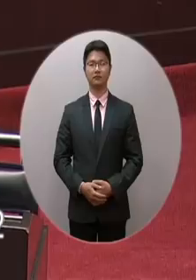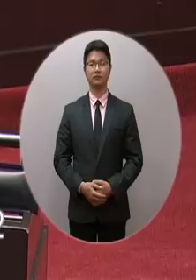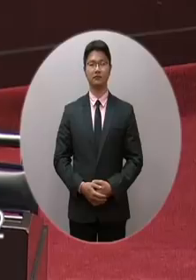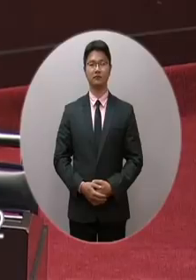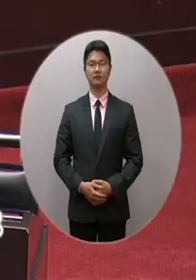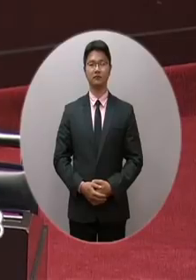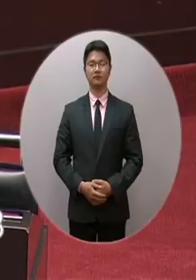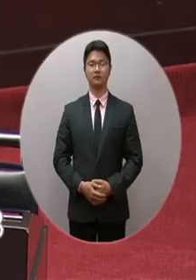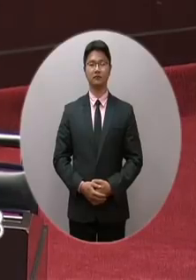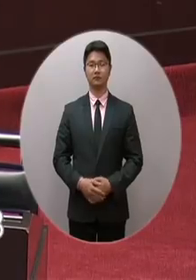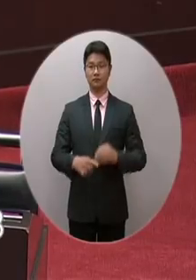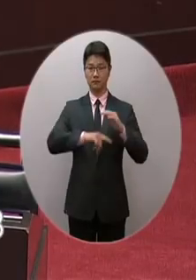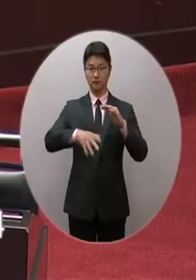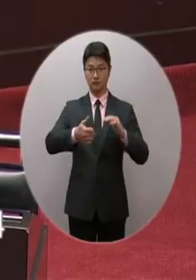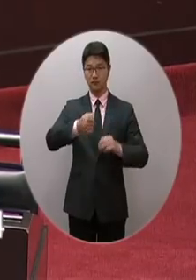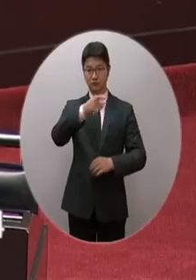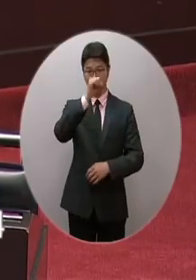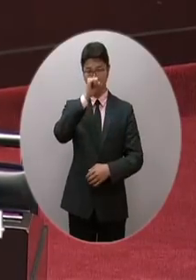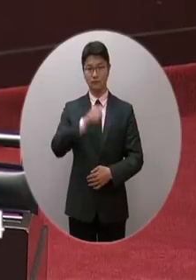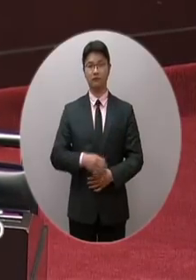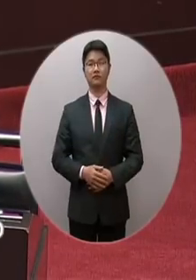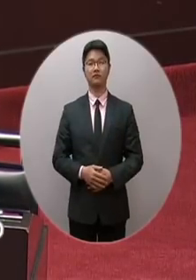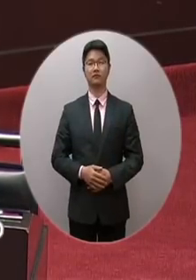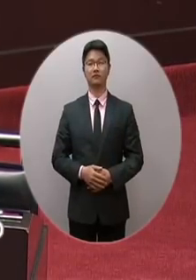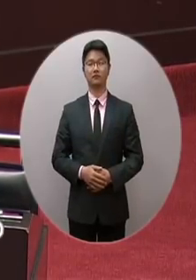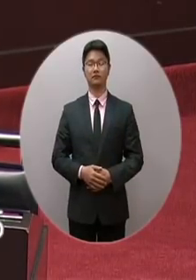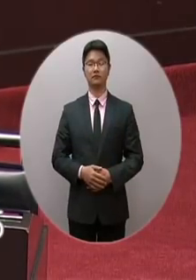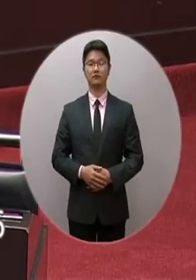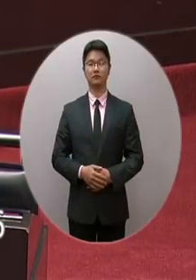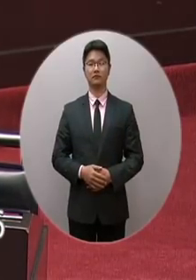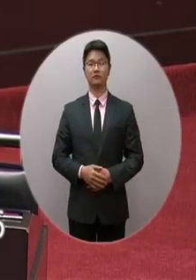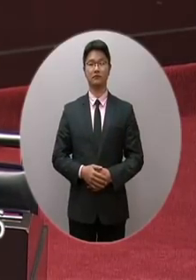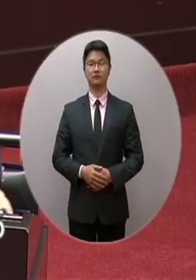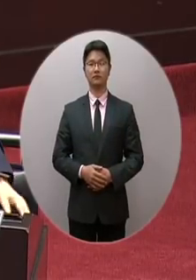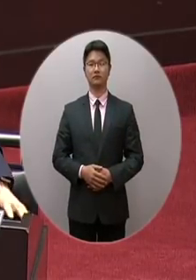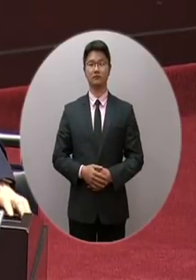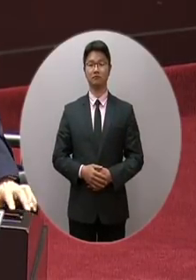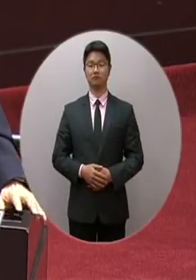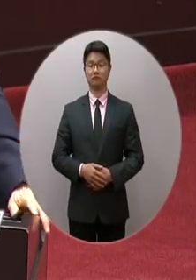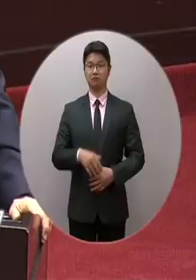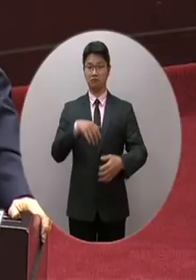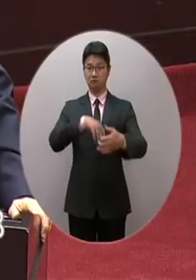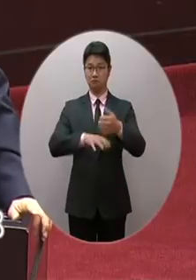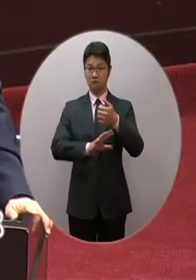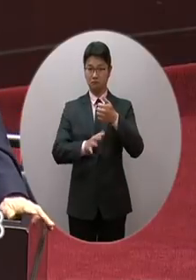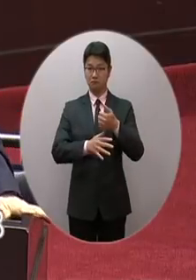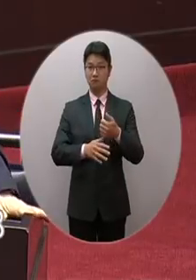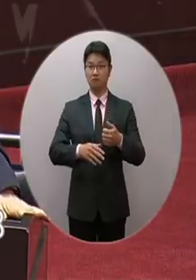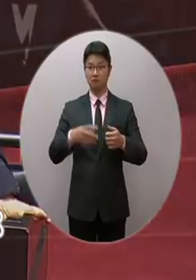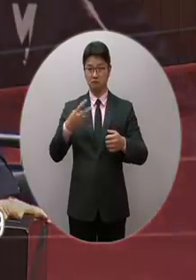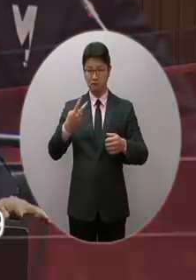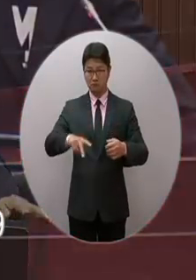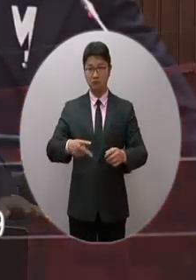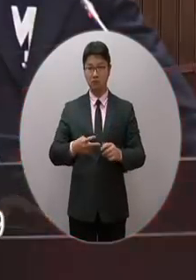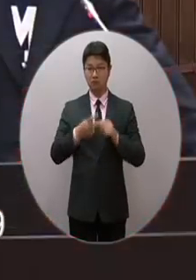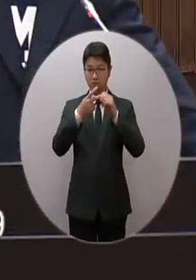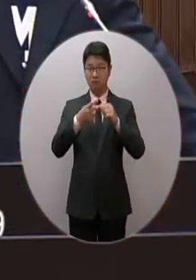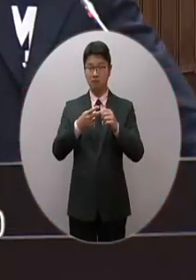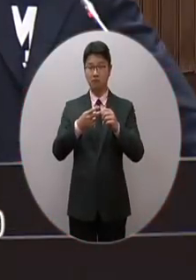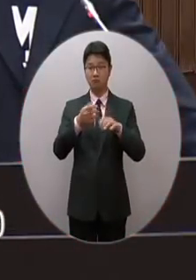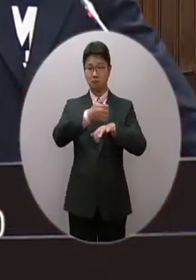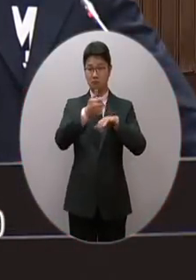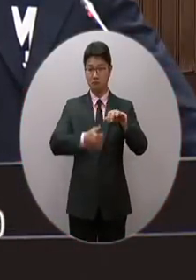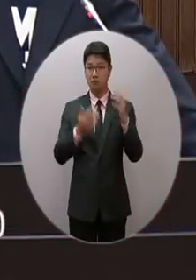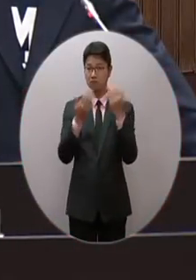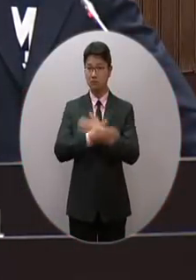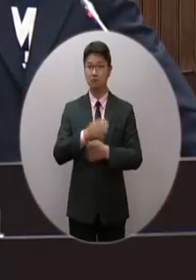赖委你好。 院长你好，这个内阁是不是要进行第二波的改组？因为